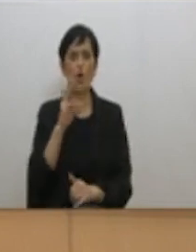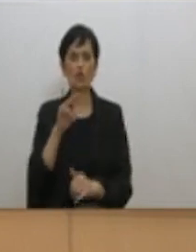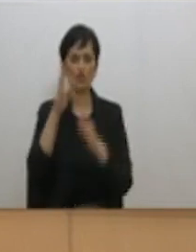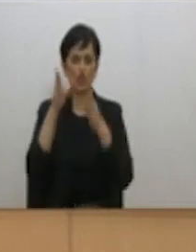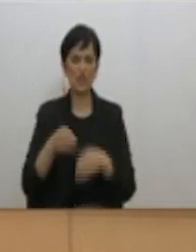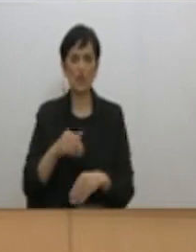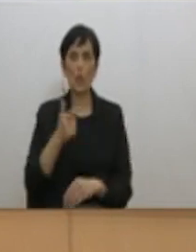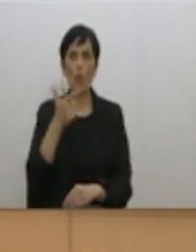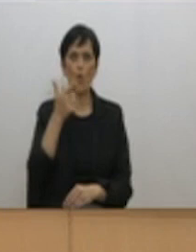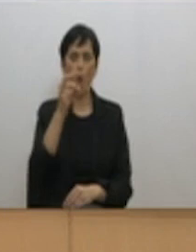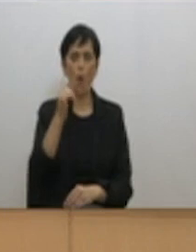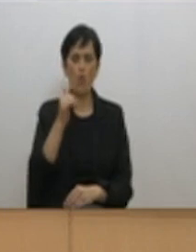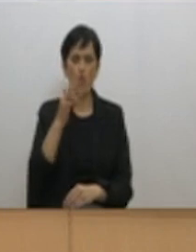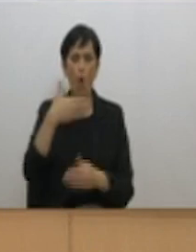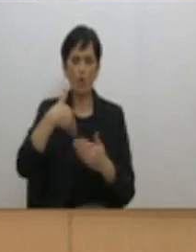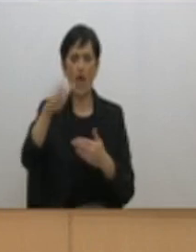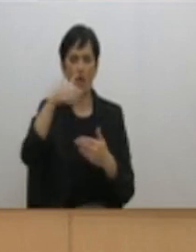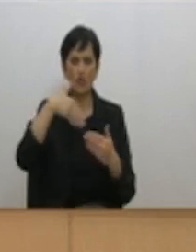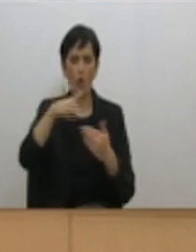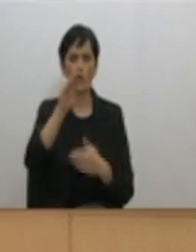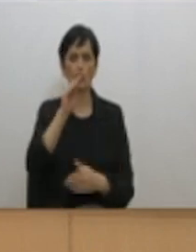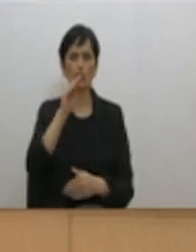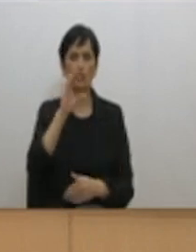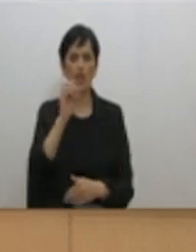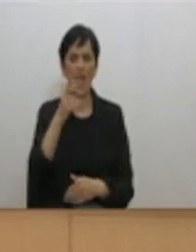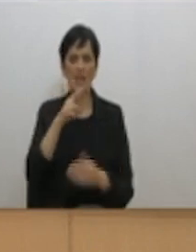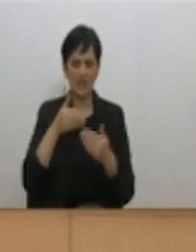ვიხილეთ გო გო ჟენია წინ და